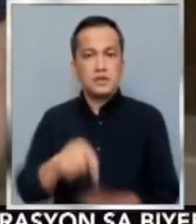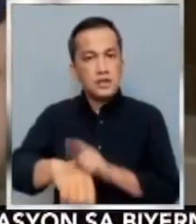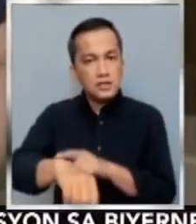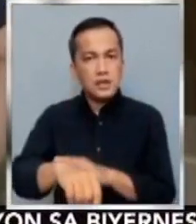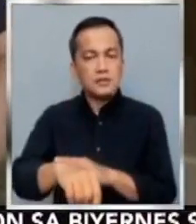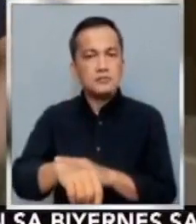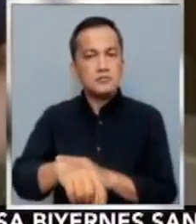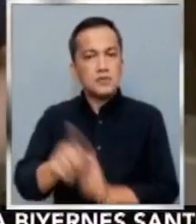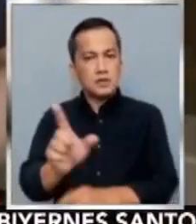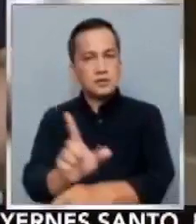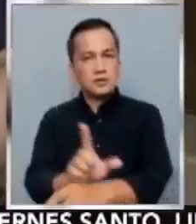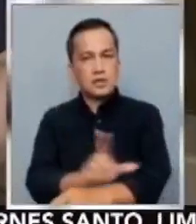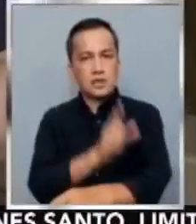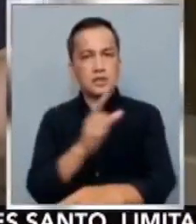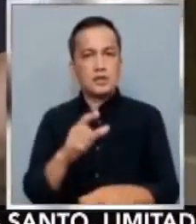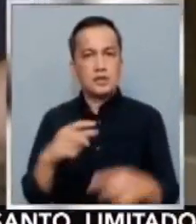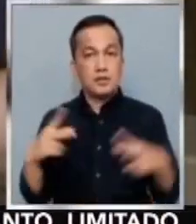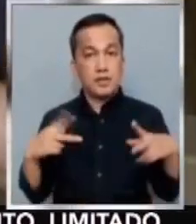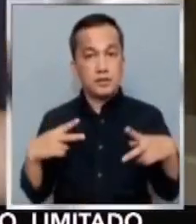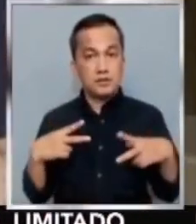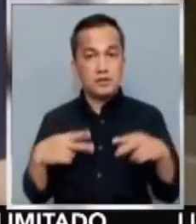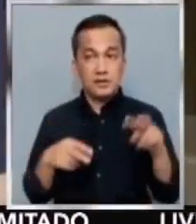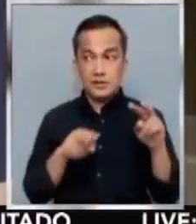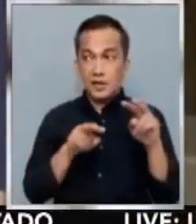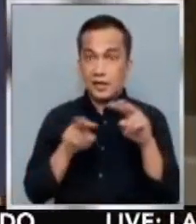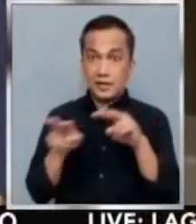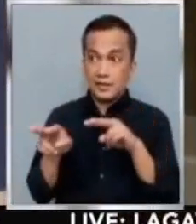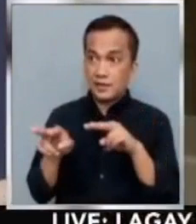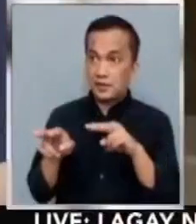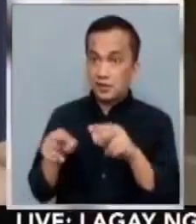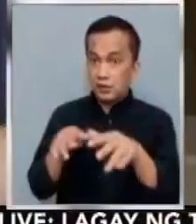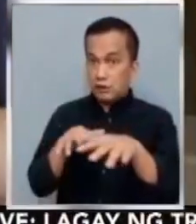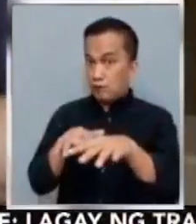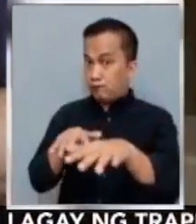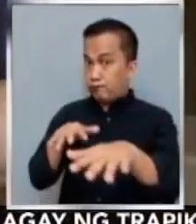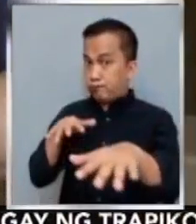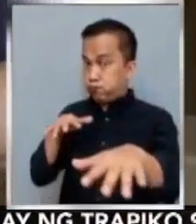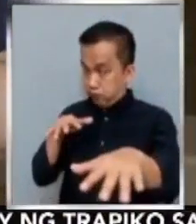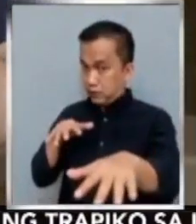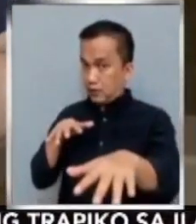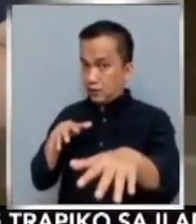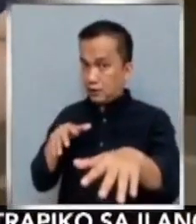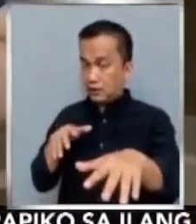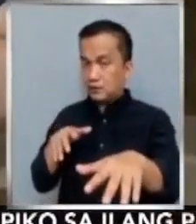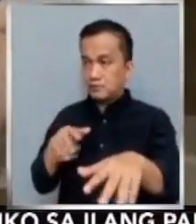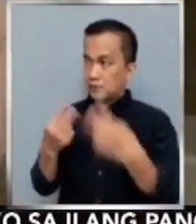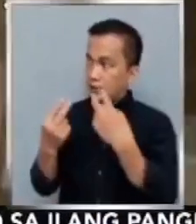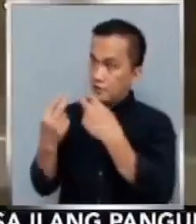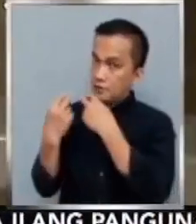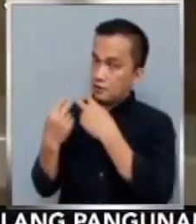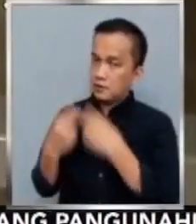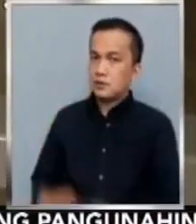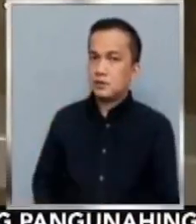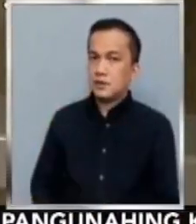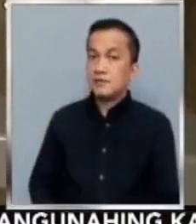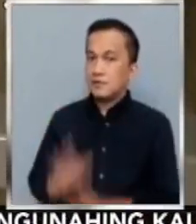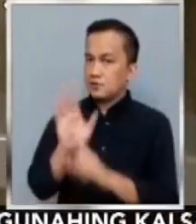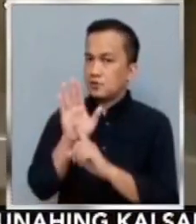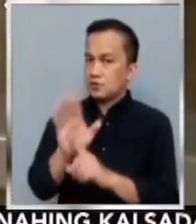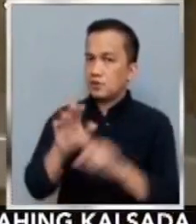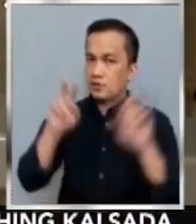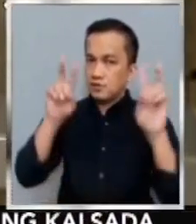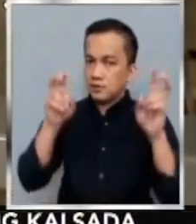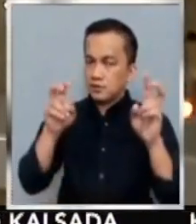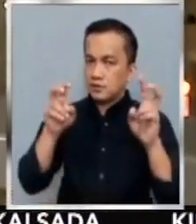ating bakasyon. Kaya yung nakikita ninyo na mabigat na daloy ng trapiko sa aking likuran, indikasyon na raw ng tinatawag na revenge